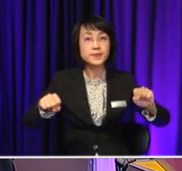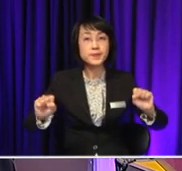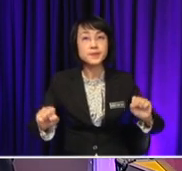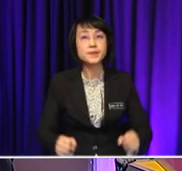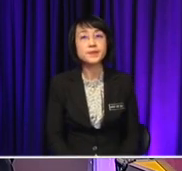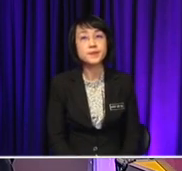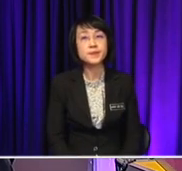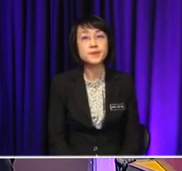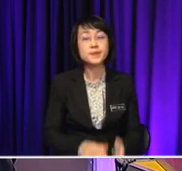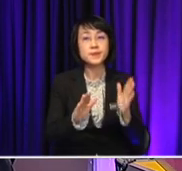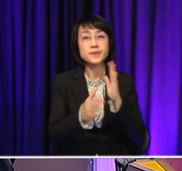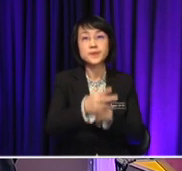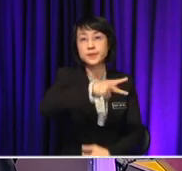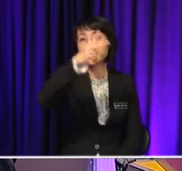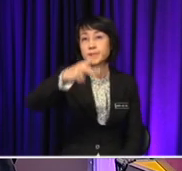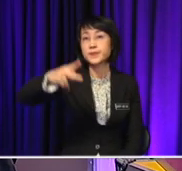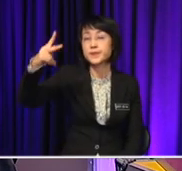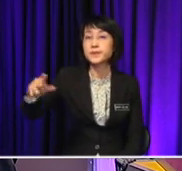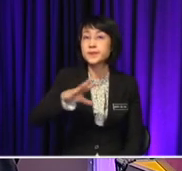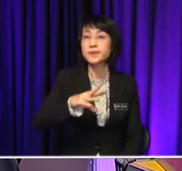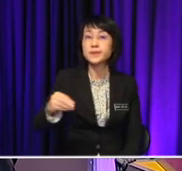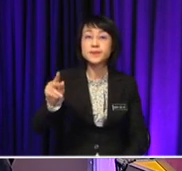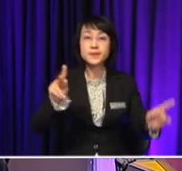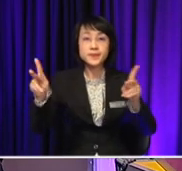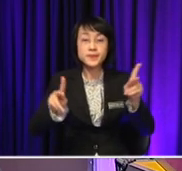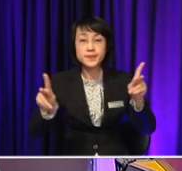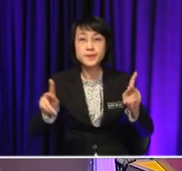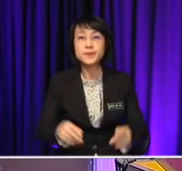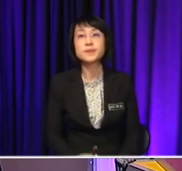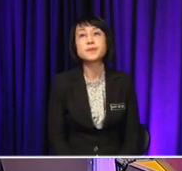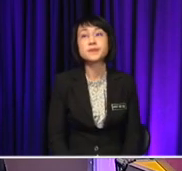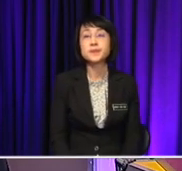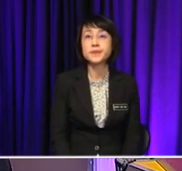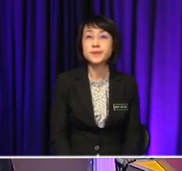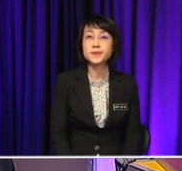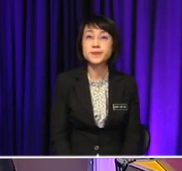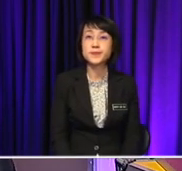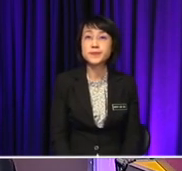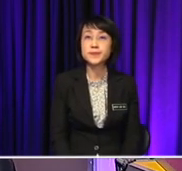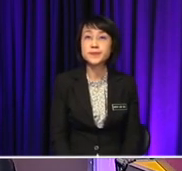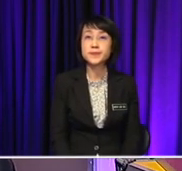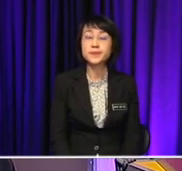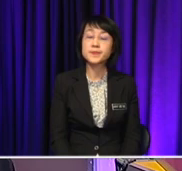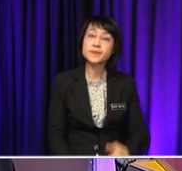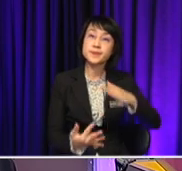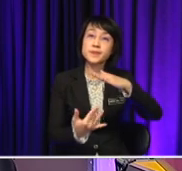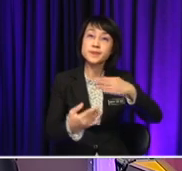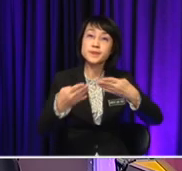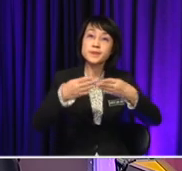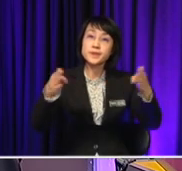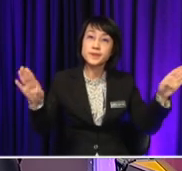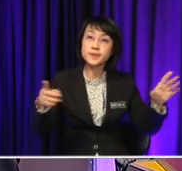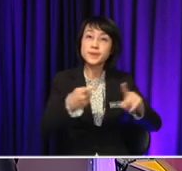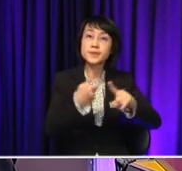dan kendaraan kilang dalam proses sawi contohnya Oke pembakaran itu bukan daripada